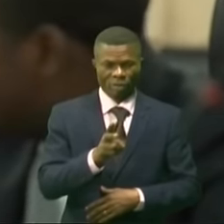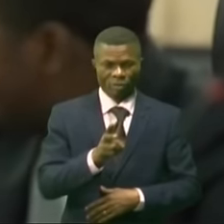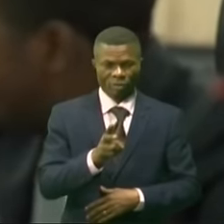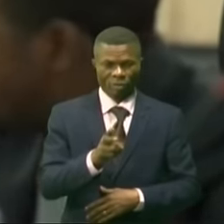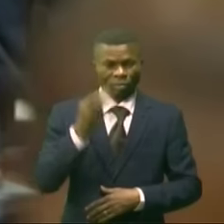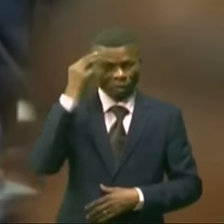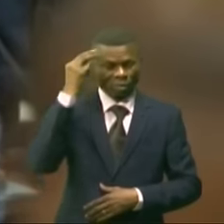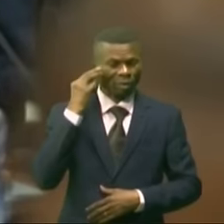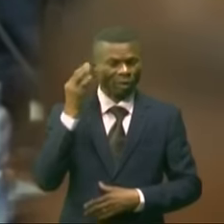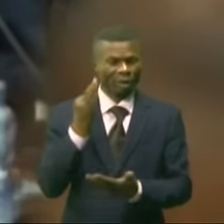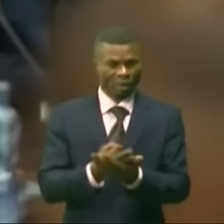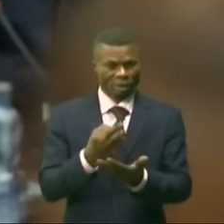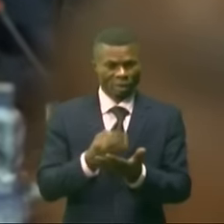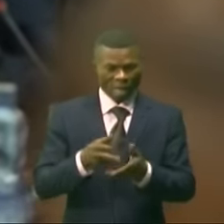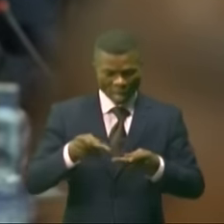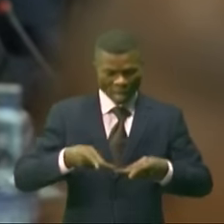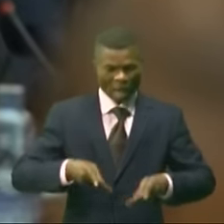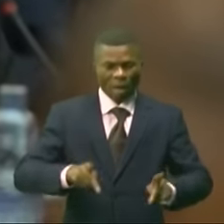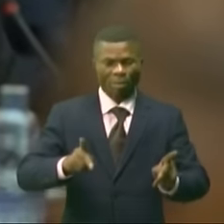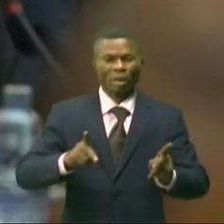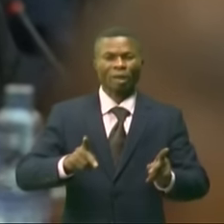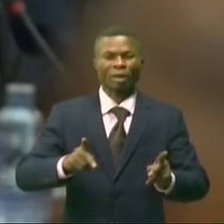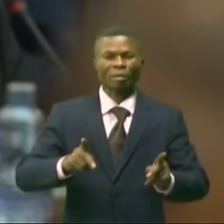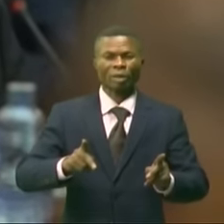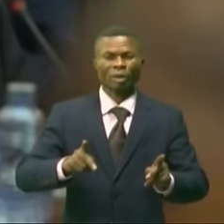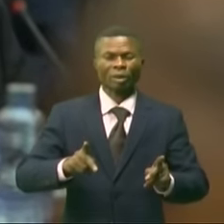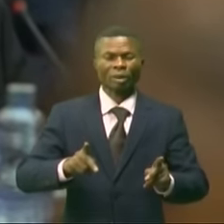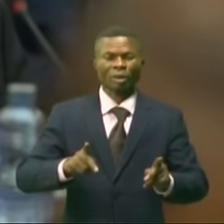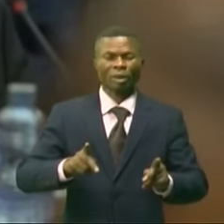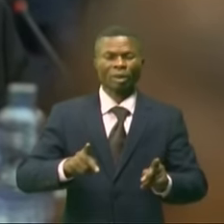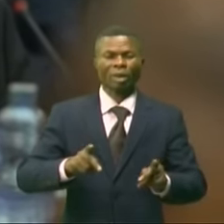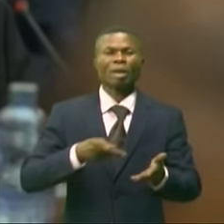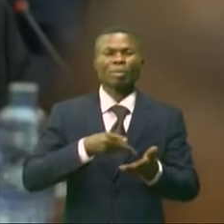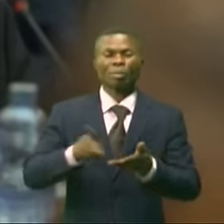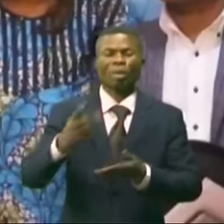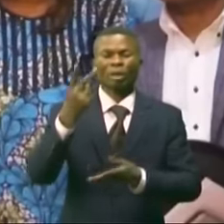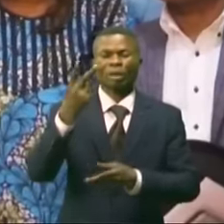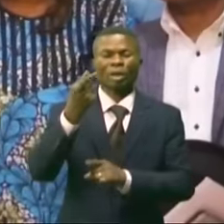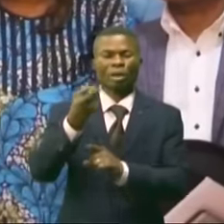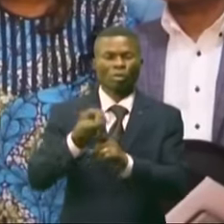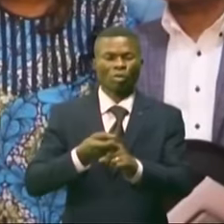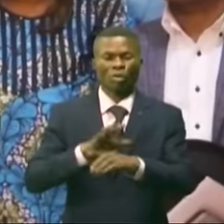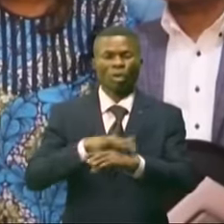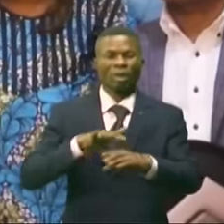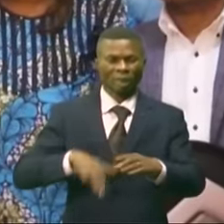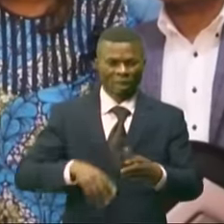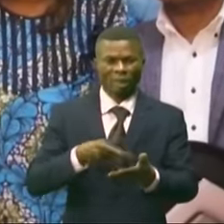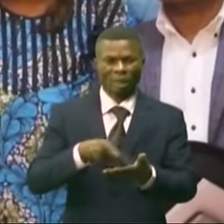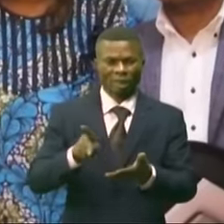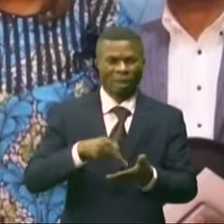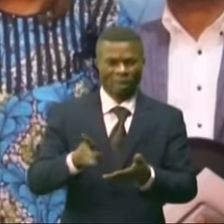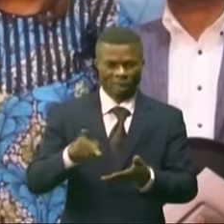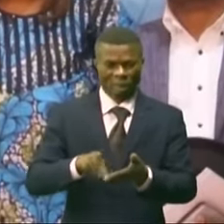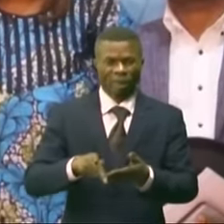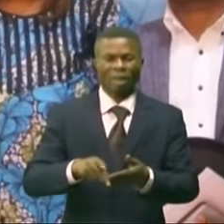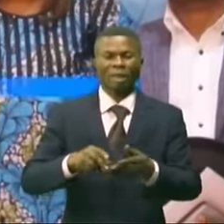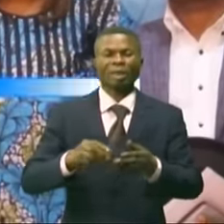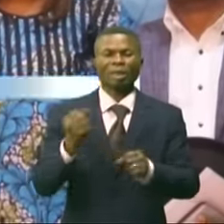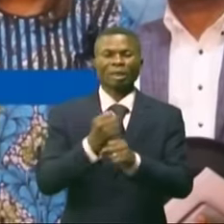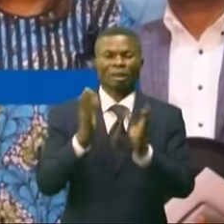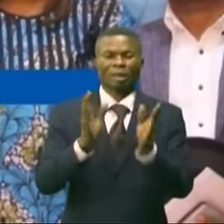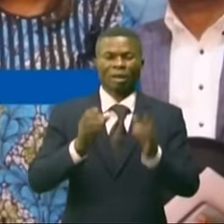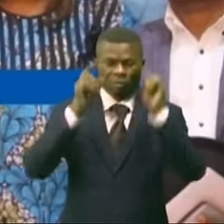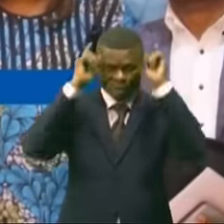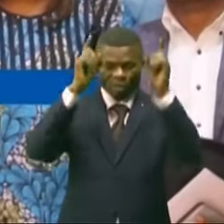ministre des Finances c'est-à-dire le gouvernement vient de payer le 2 mois des arriérés des agents Transco et nous